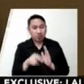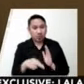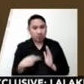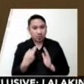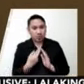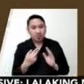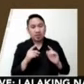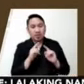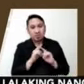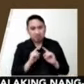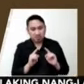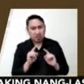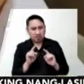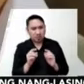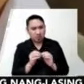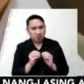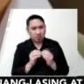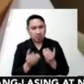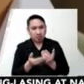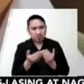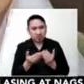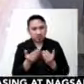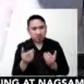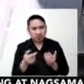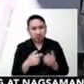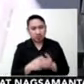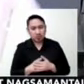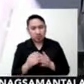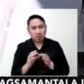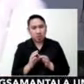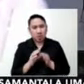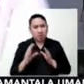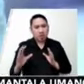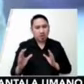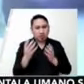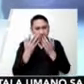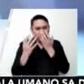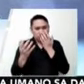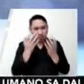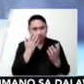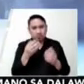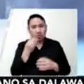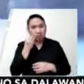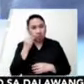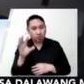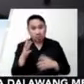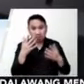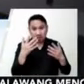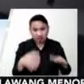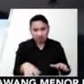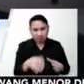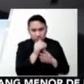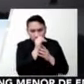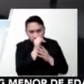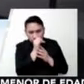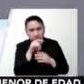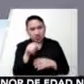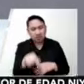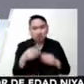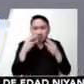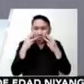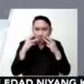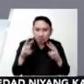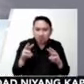na raw para kay Dennis ang pagkalas sa karakter on his way home pagkatapos ng taping nanonood daw siya ng mga